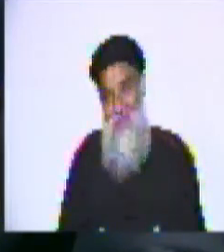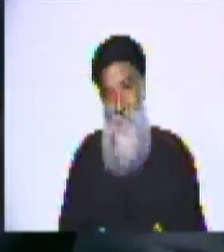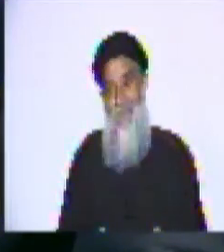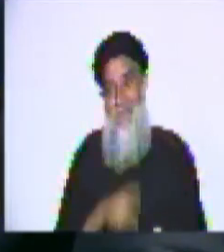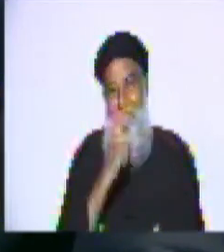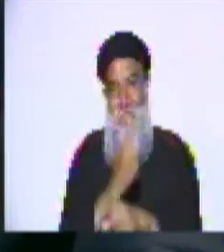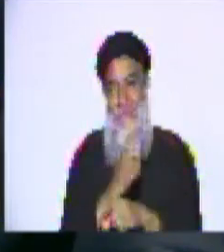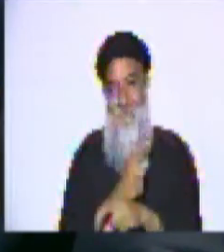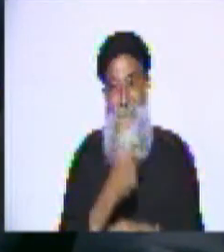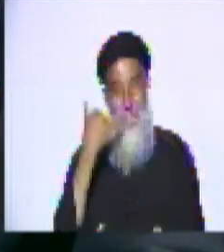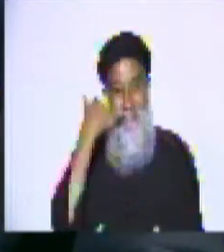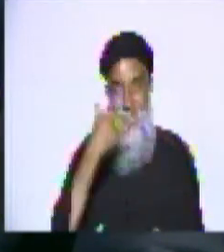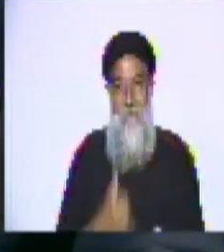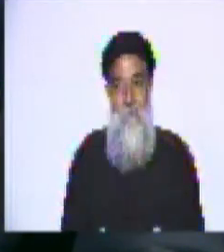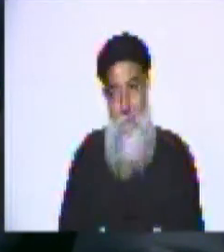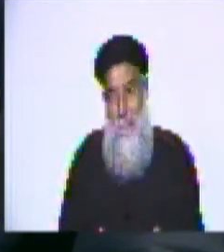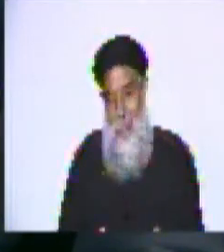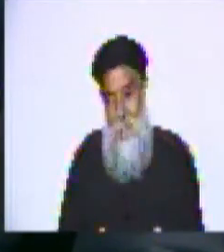ألو.